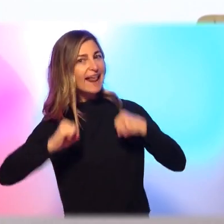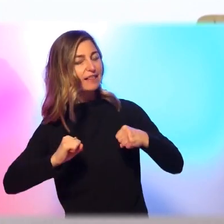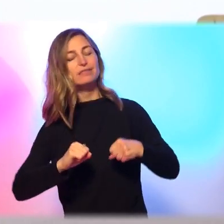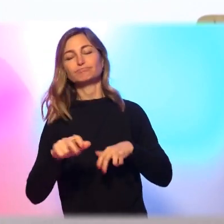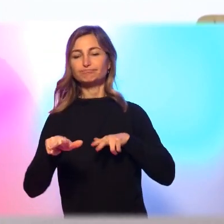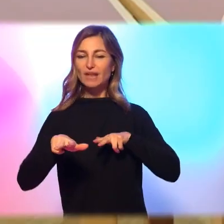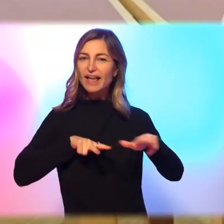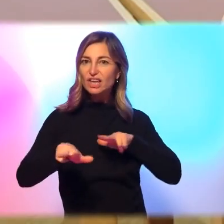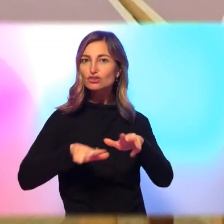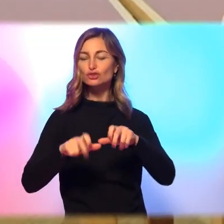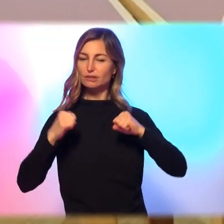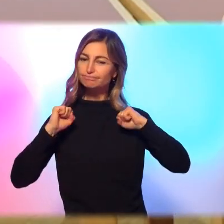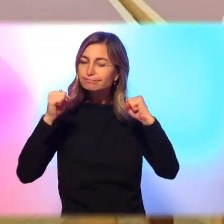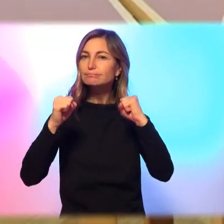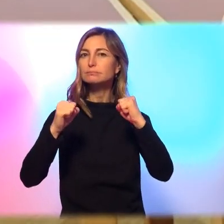Sehr engagierte,